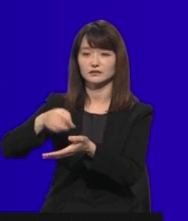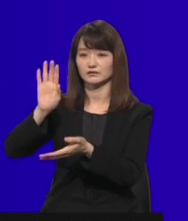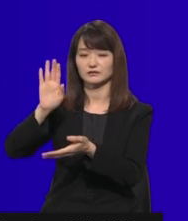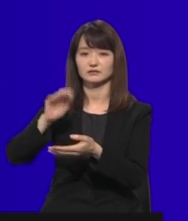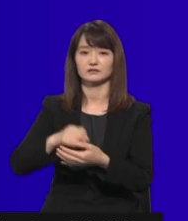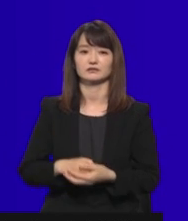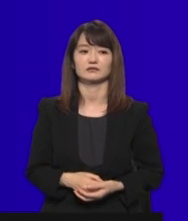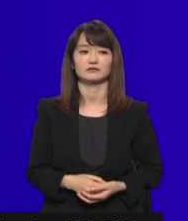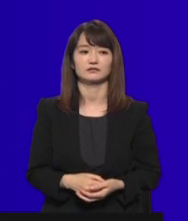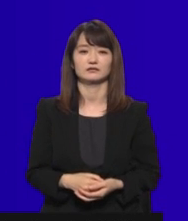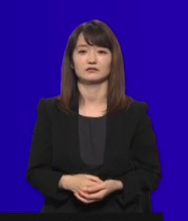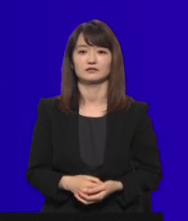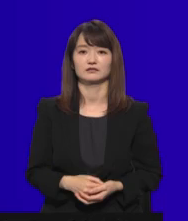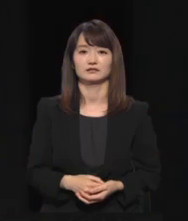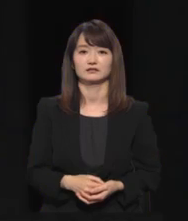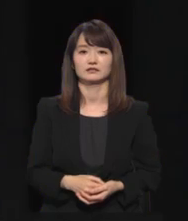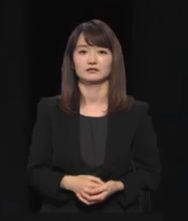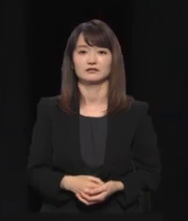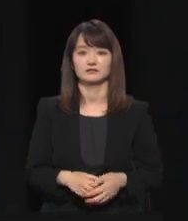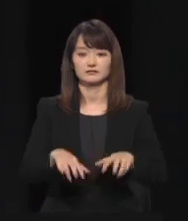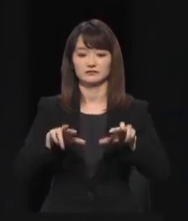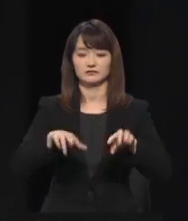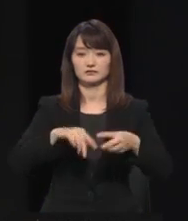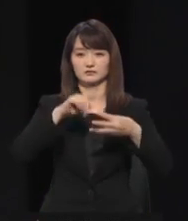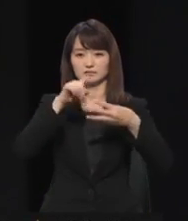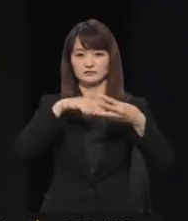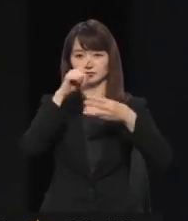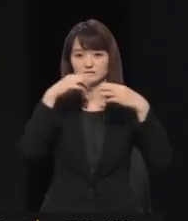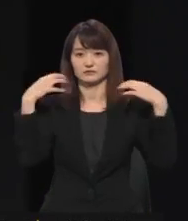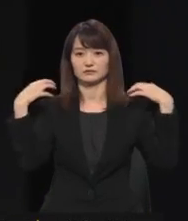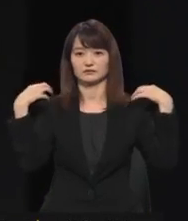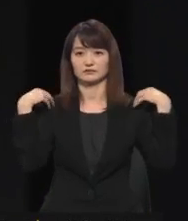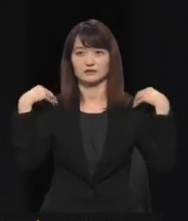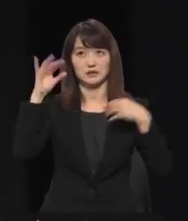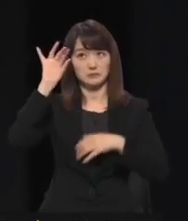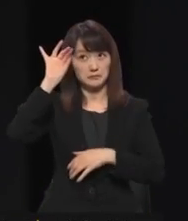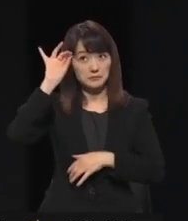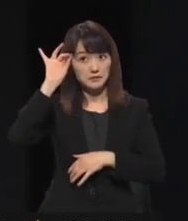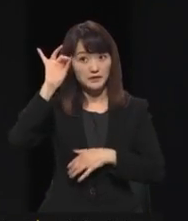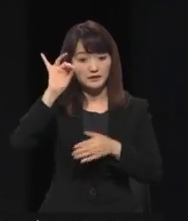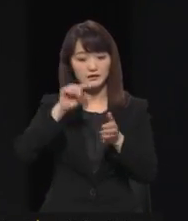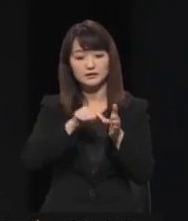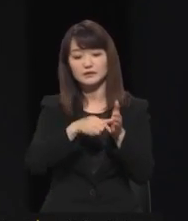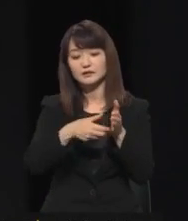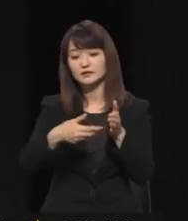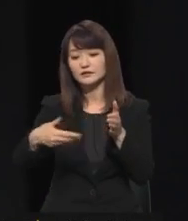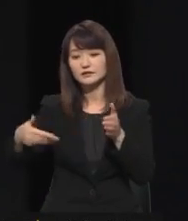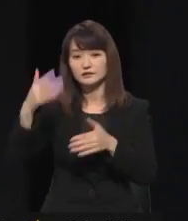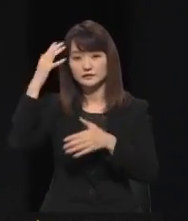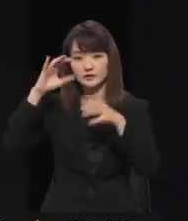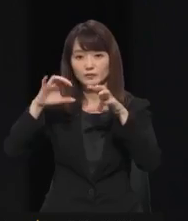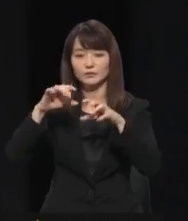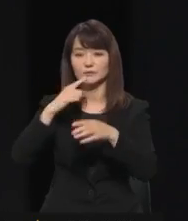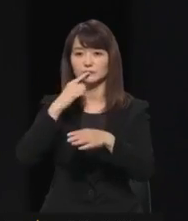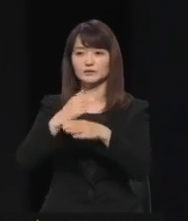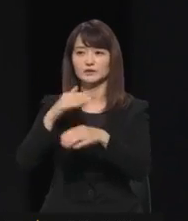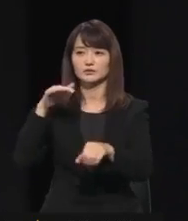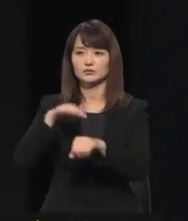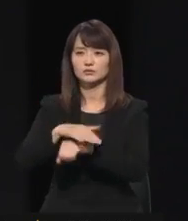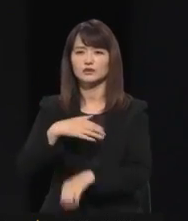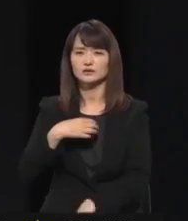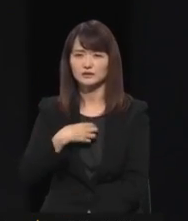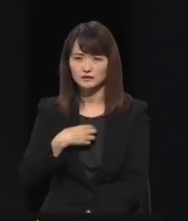지금 어 윤석열 정보 102 릭 같진 않 지금 얼마나 대한민국의 민주주의 위기 상황에 처해 있느냐